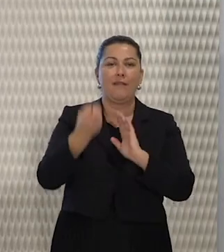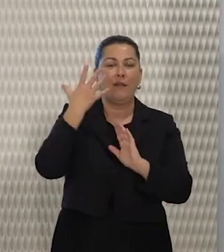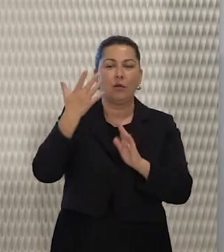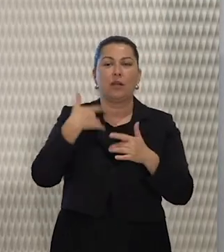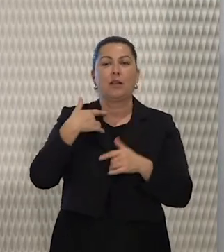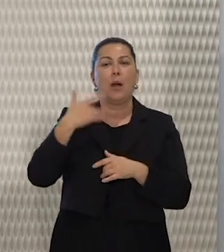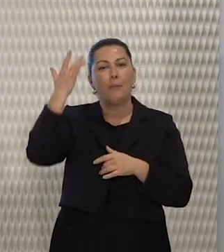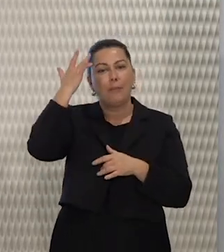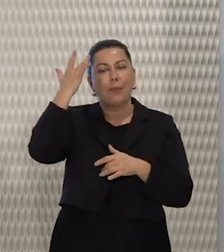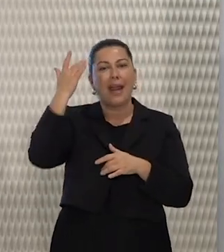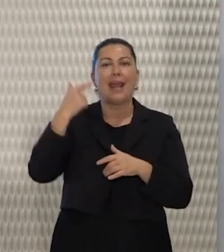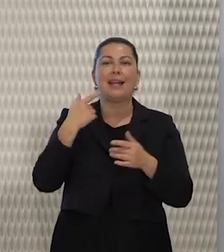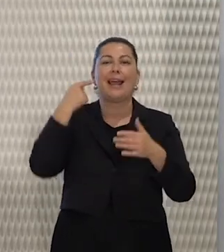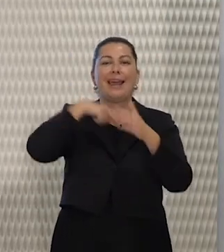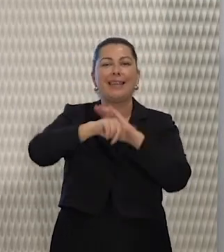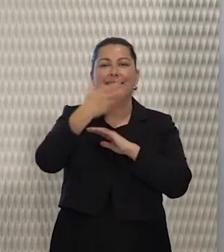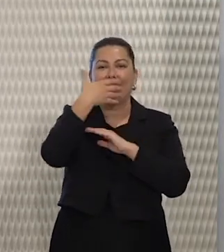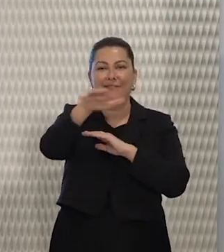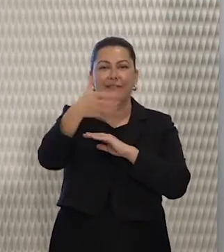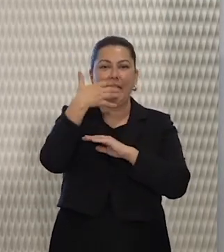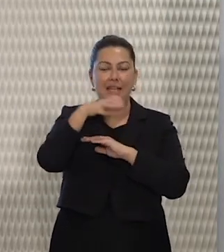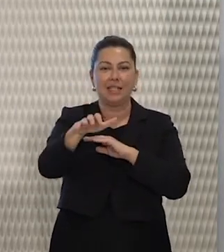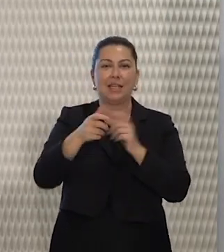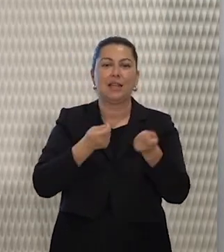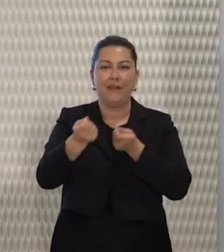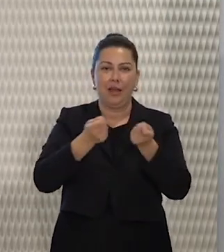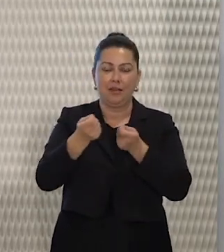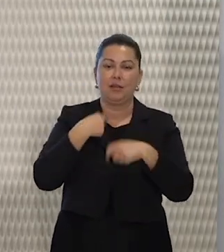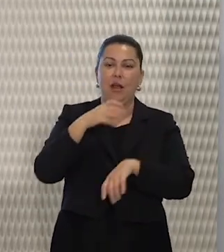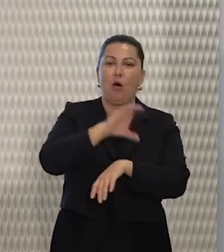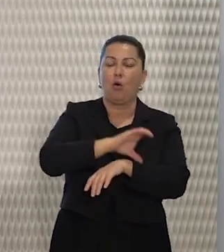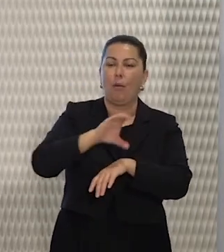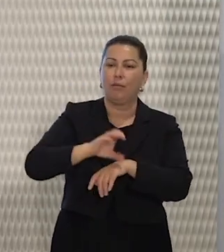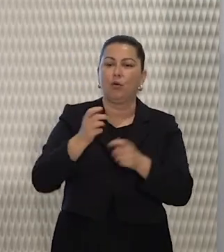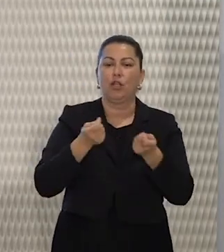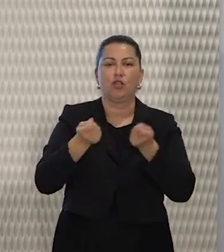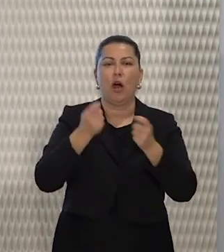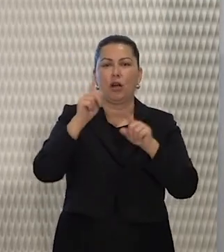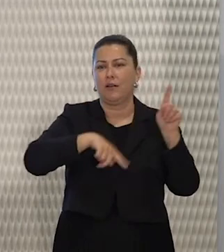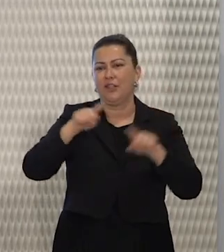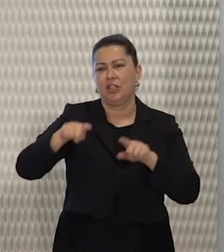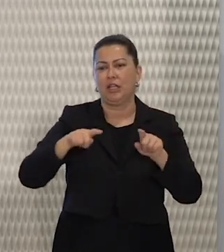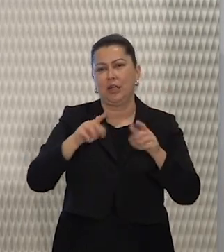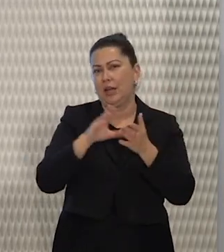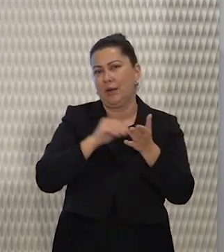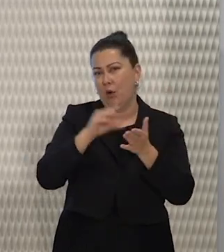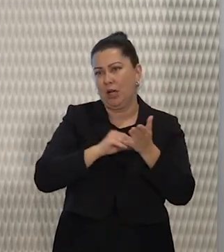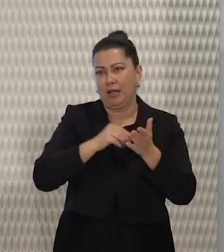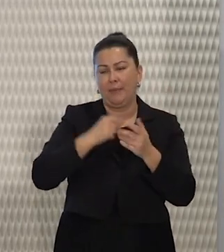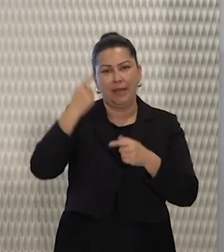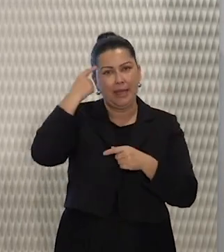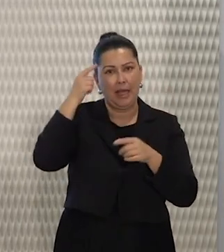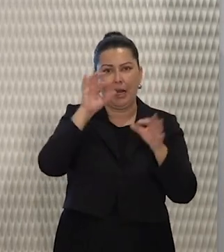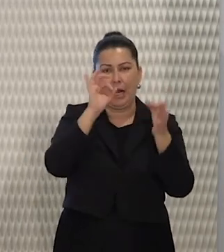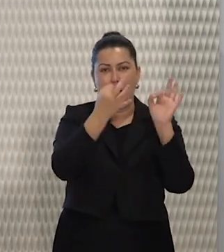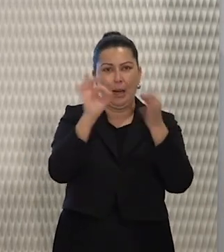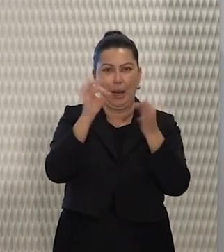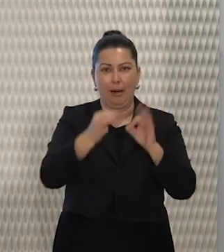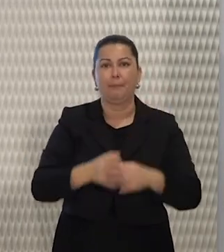Brain Interface Devices, die das Steuern von Computern und allen möglichen Anwendungen ermöglichen.